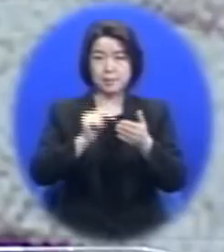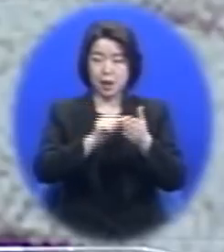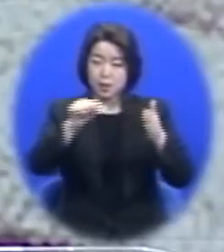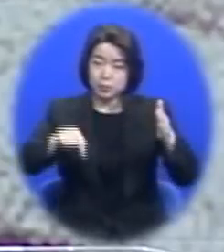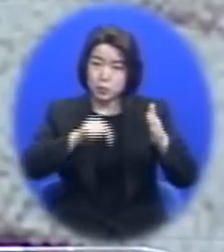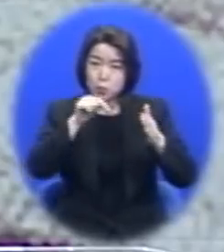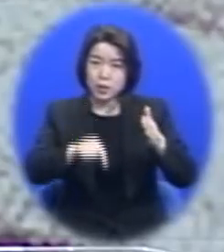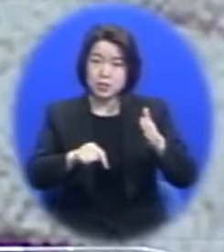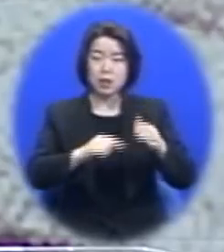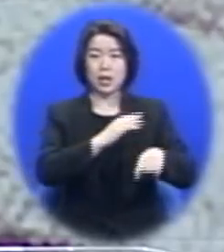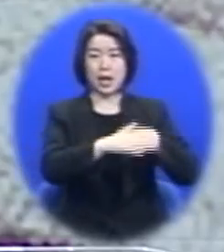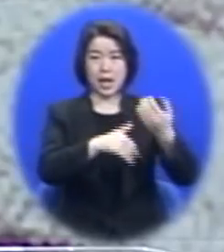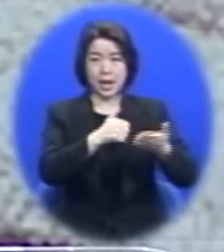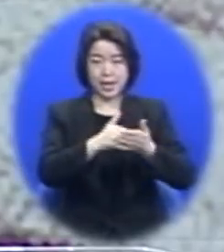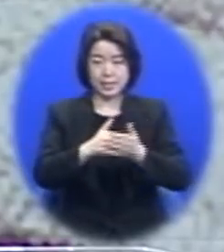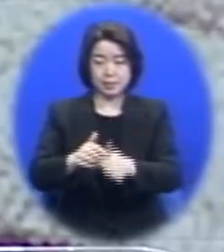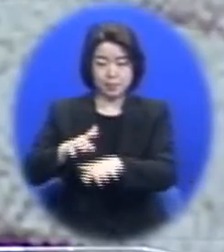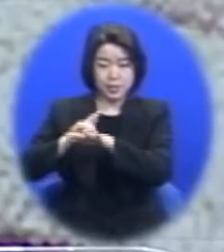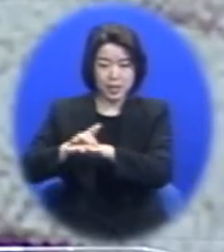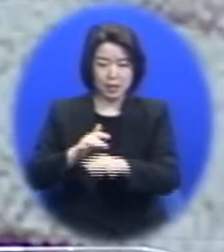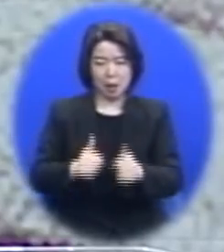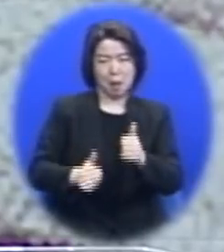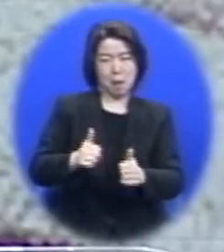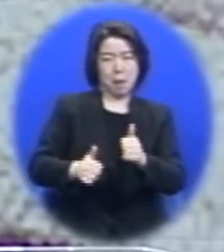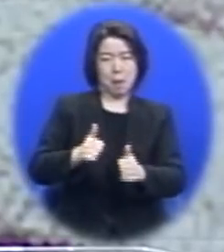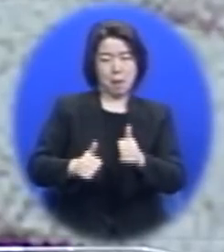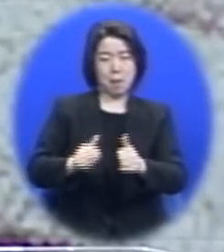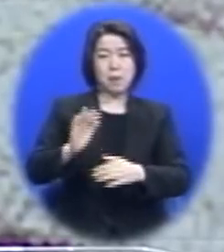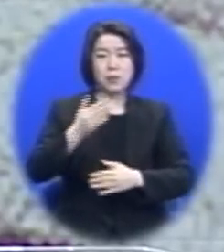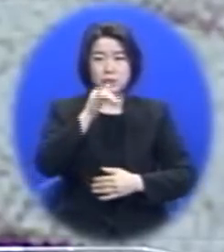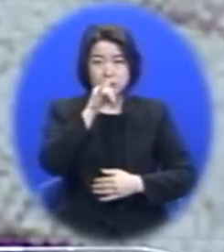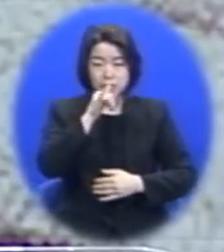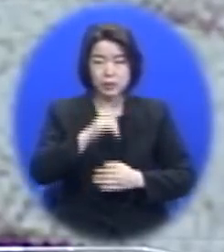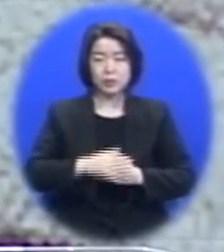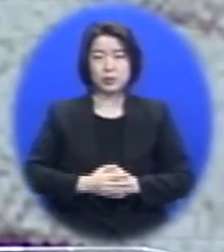사탄이 경쟁상대가 되는 겁니다